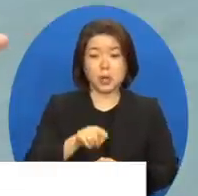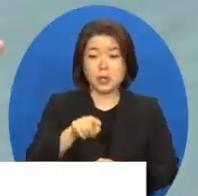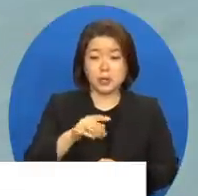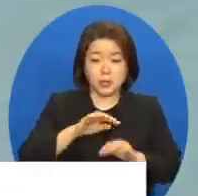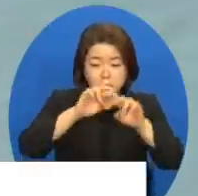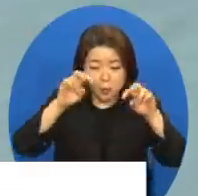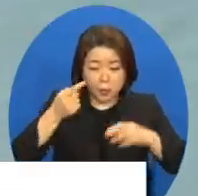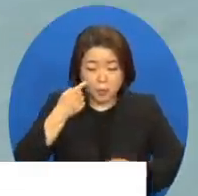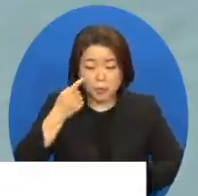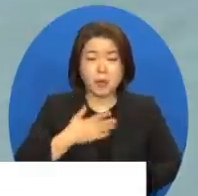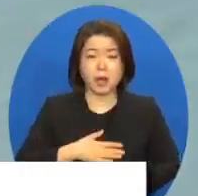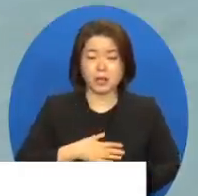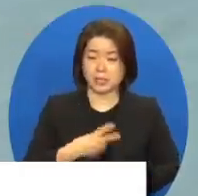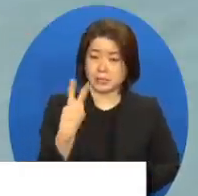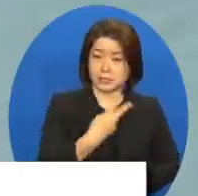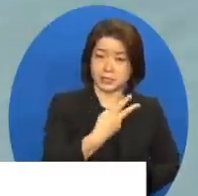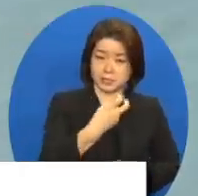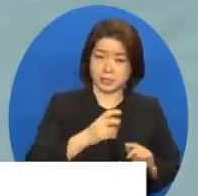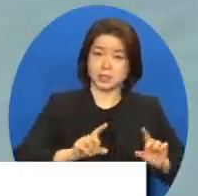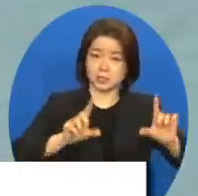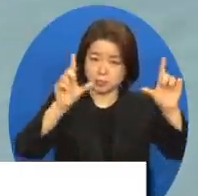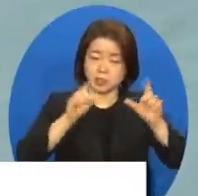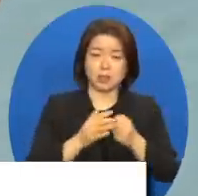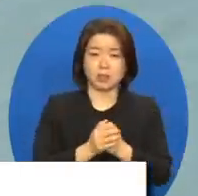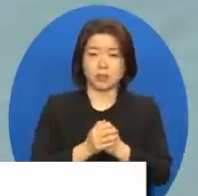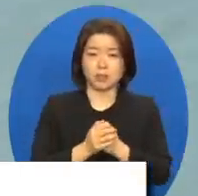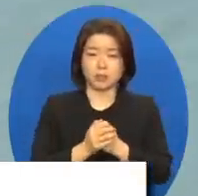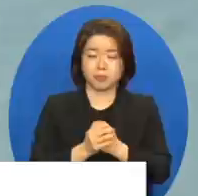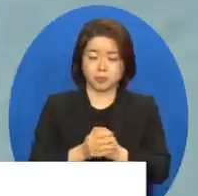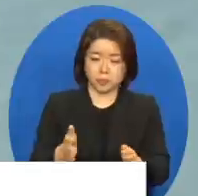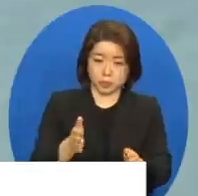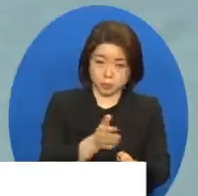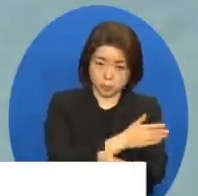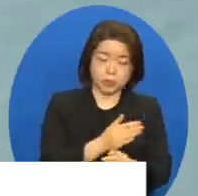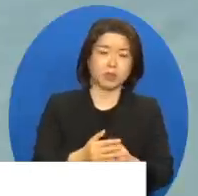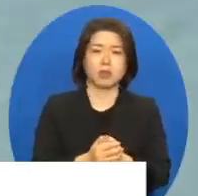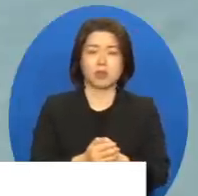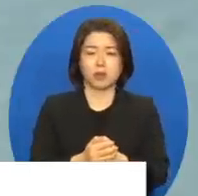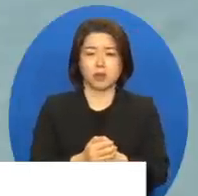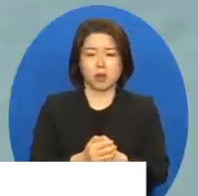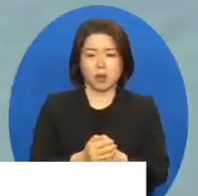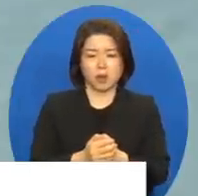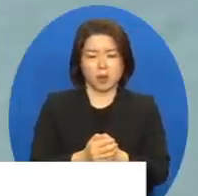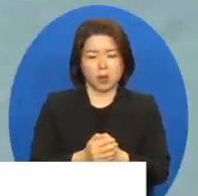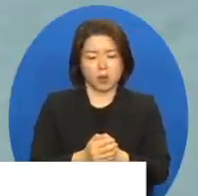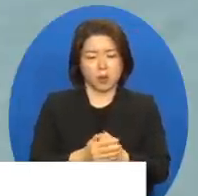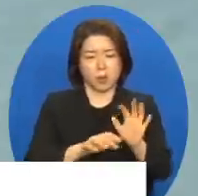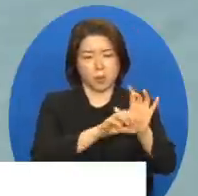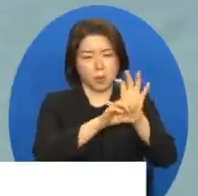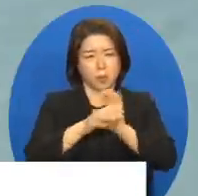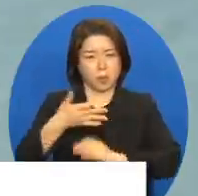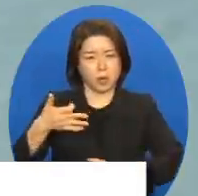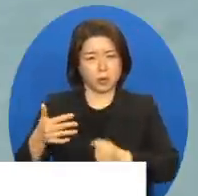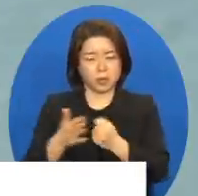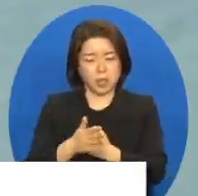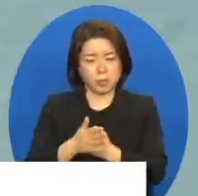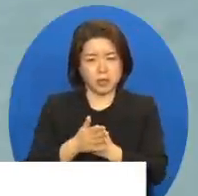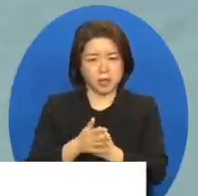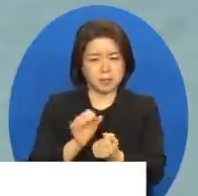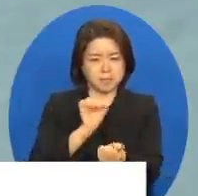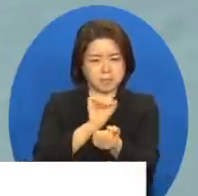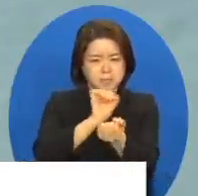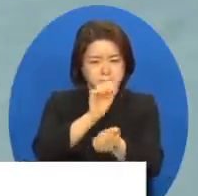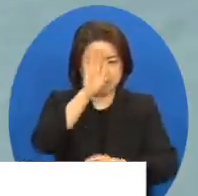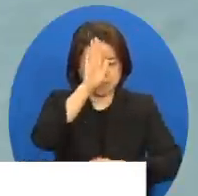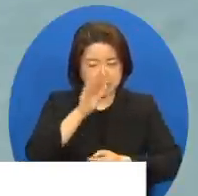거야. 2020년 그 초부터 한동안 코로나19라고 그 바이러스의